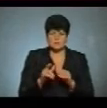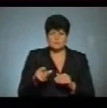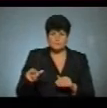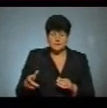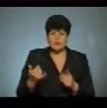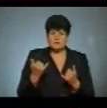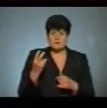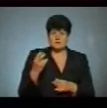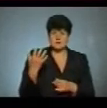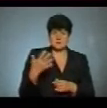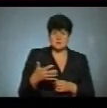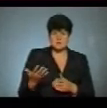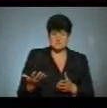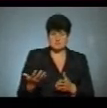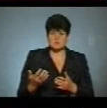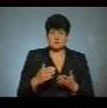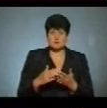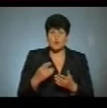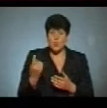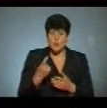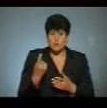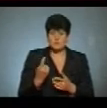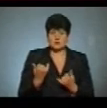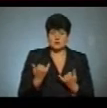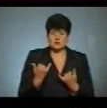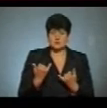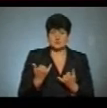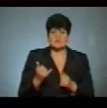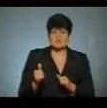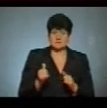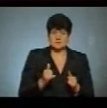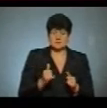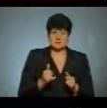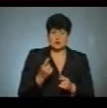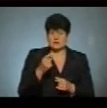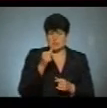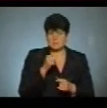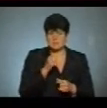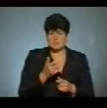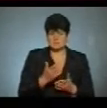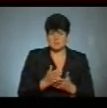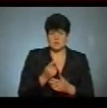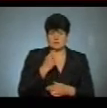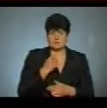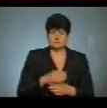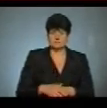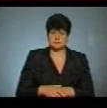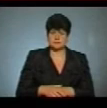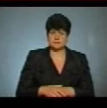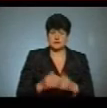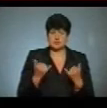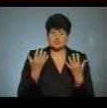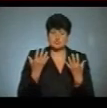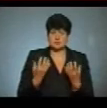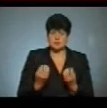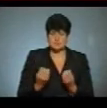зараз 250-300. На сьогодні область компонентами крові забезпечена на місяць, каже Петро Лучанко. На сьогоднішній